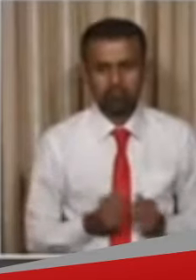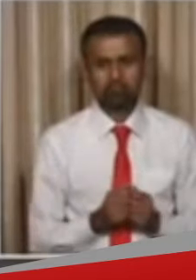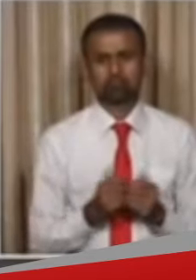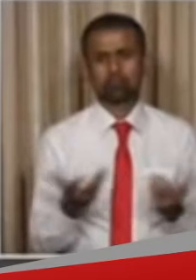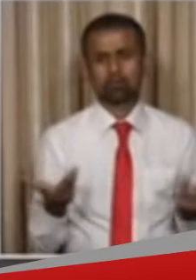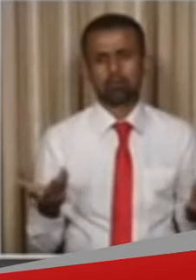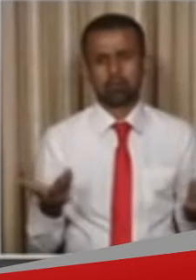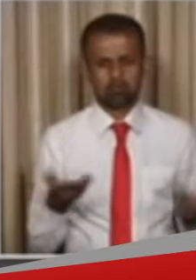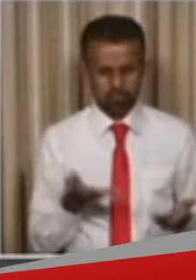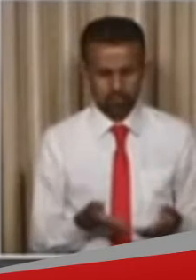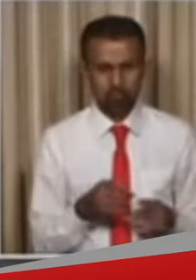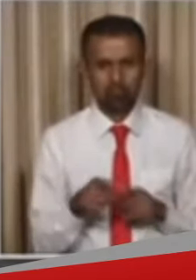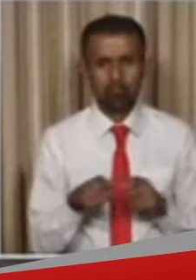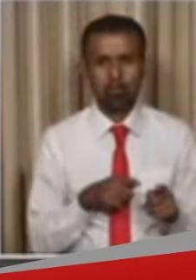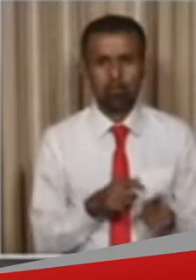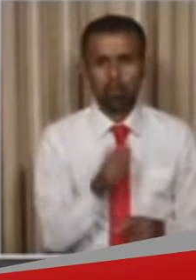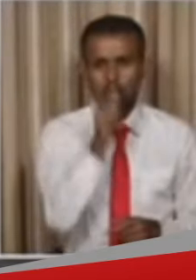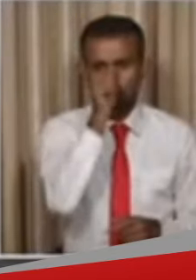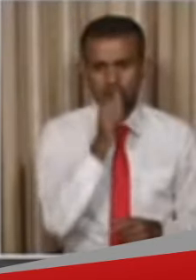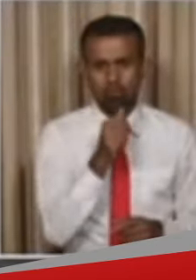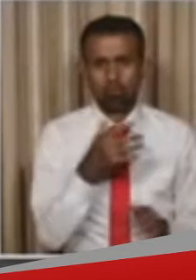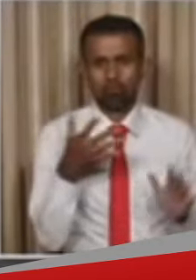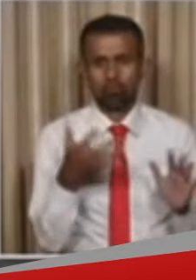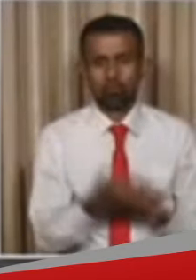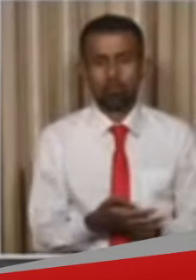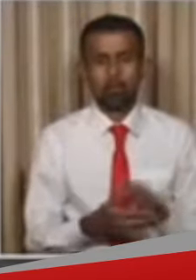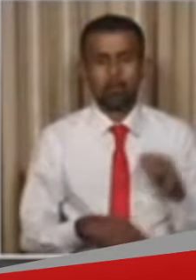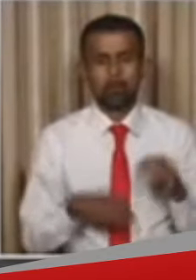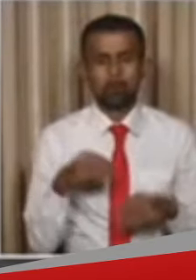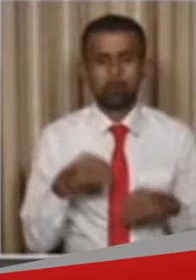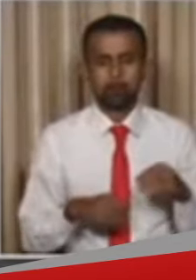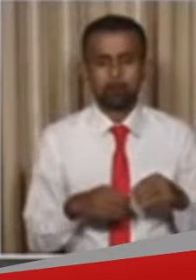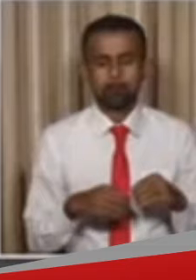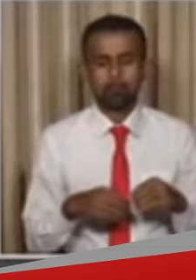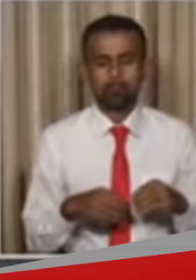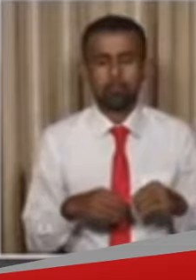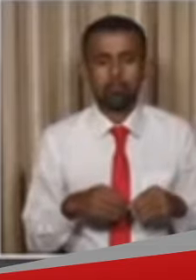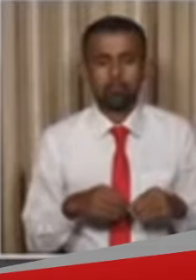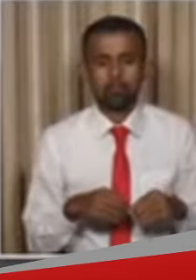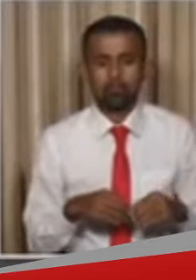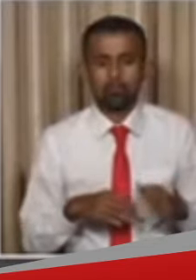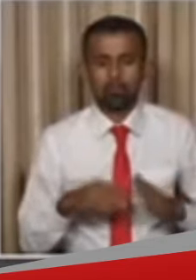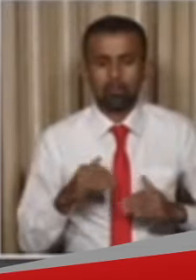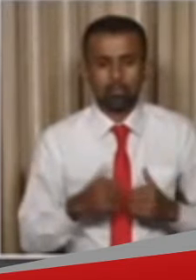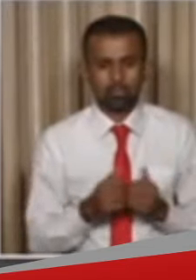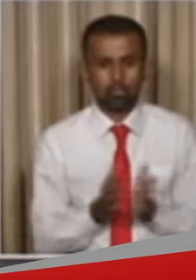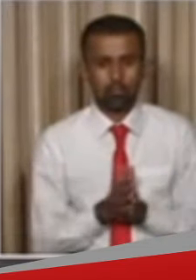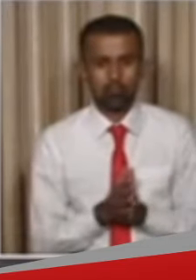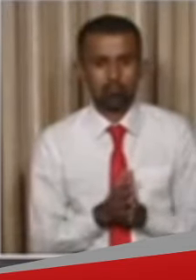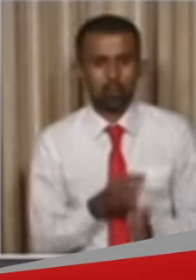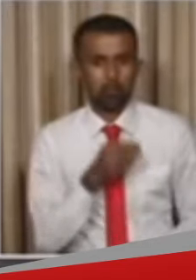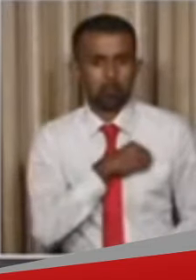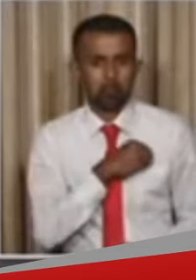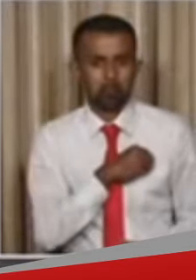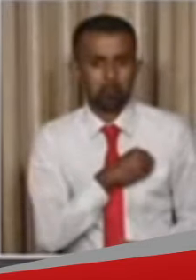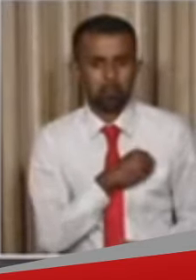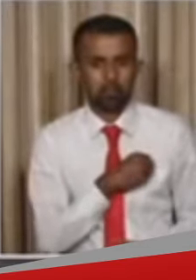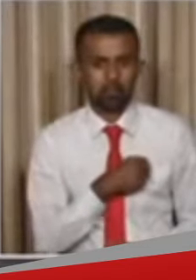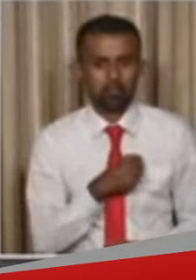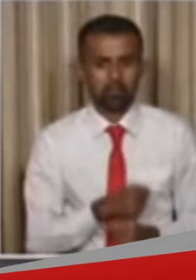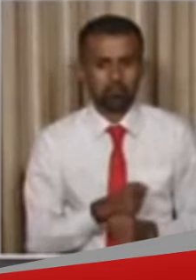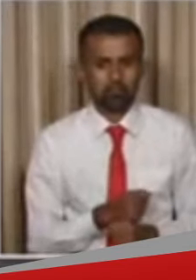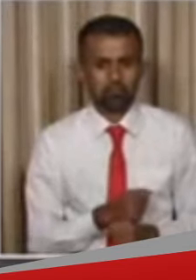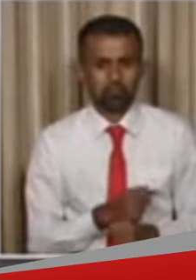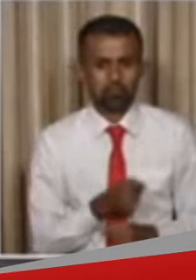මෙන්න මේ වගේ හොරකම් මගඩි දේශපාලන උපක්‍රම යොදලා තමන්ගේ මඩි තර කරගන්න රජයක් හින්දා